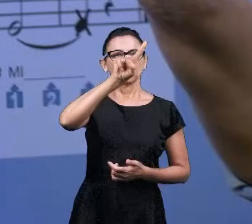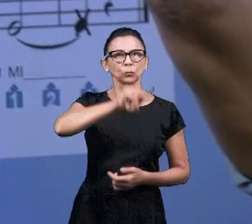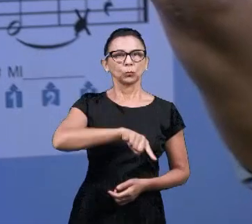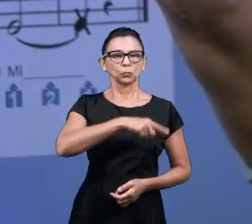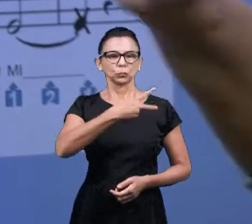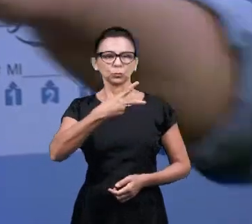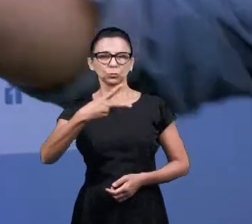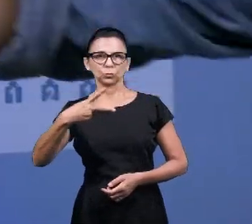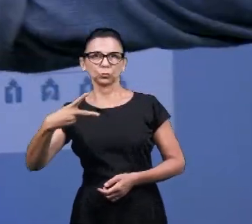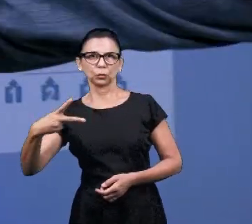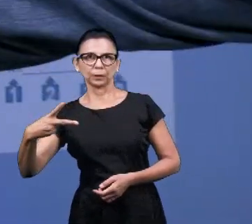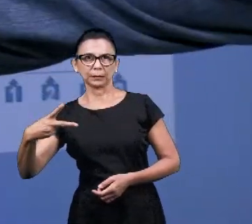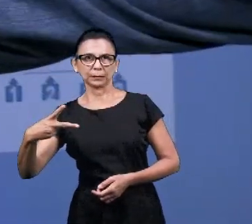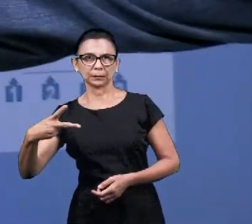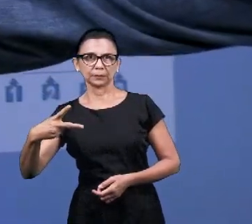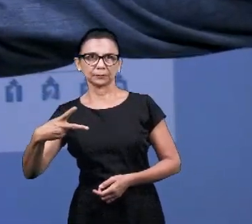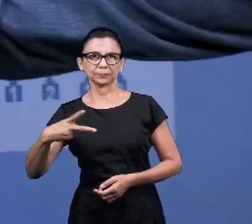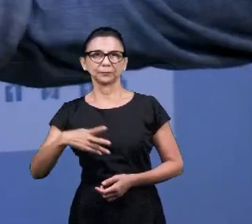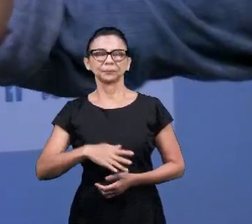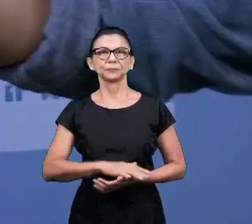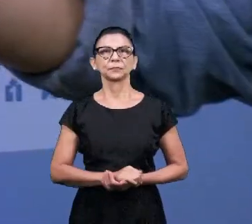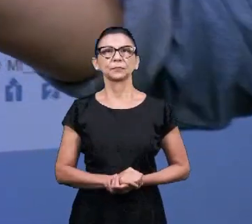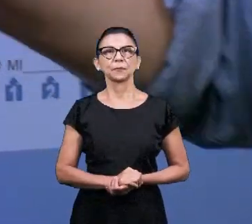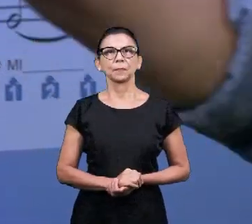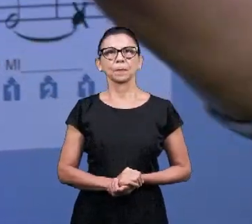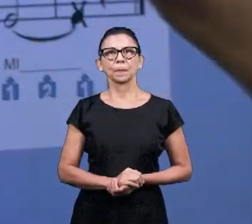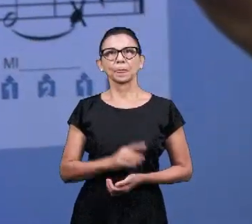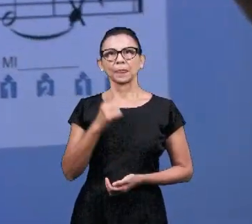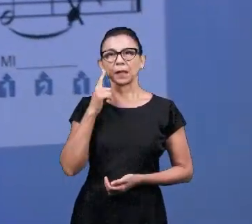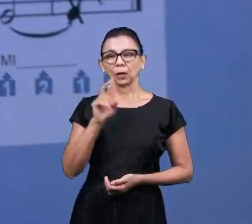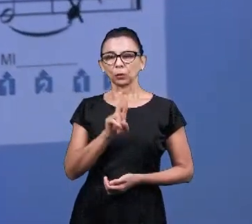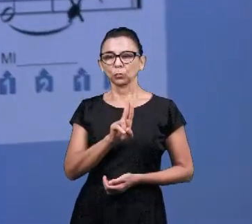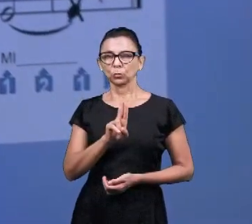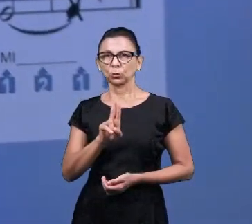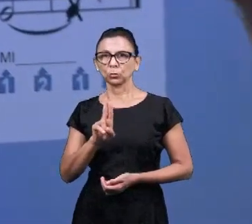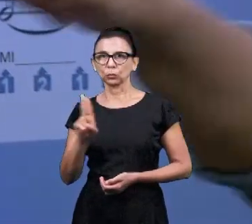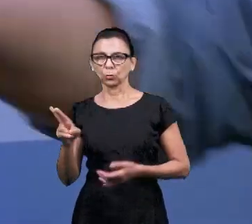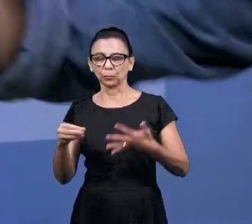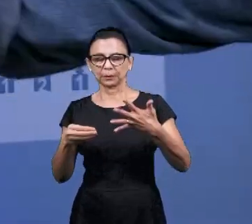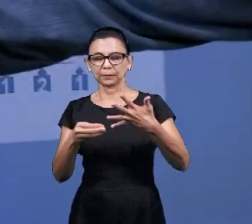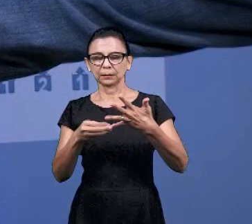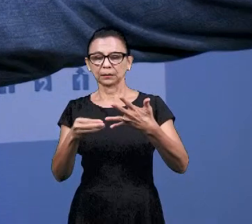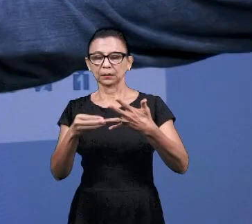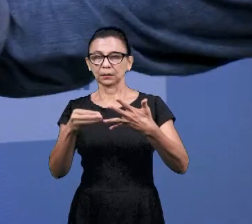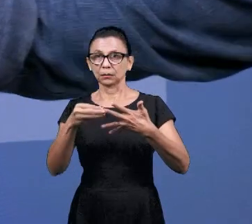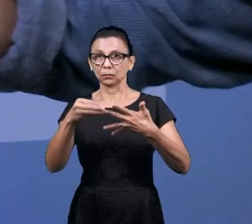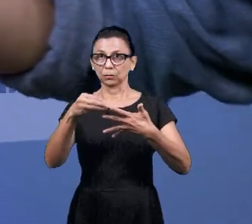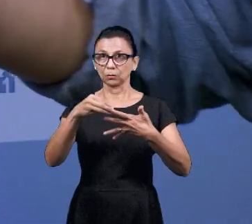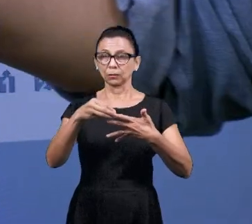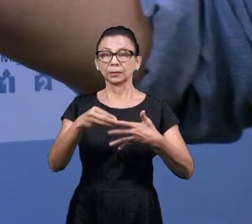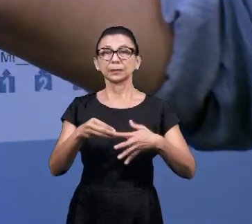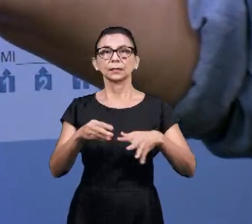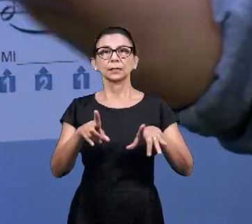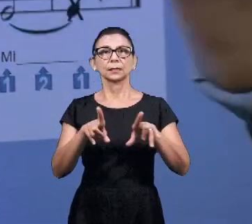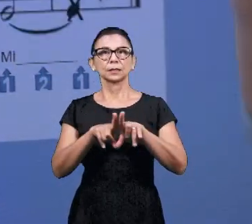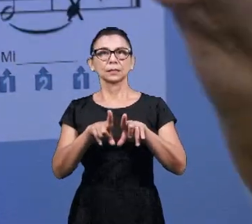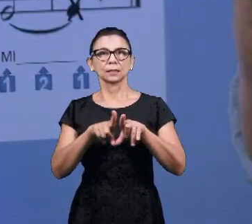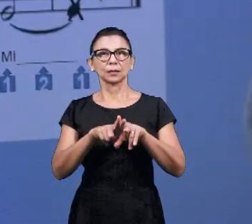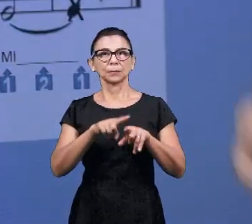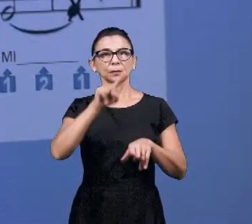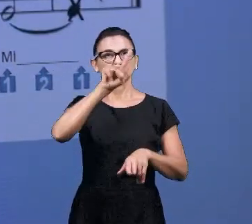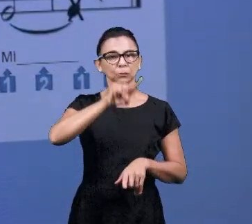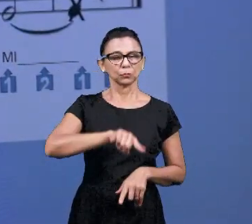allons voir en bas le nom des notes et aussi le temps. Cela